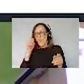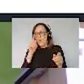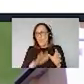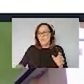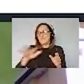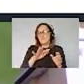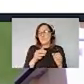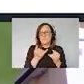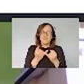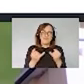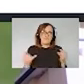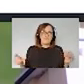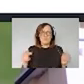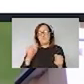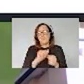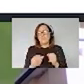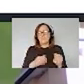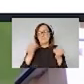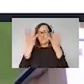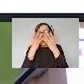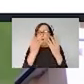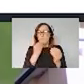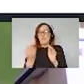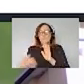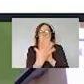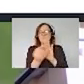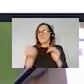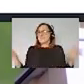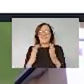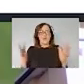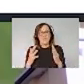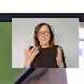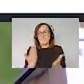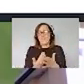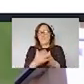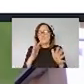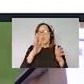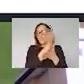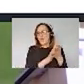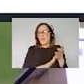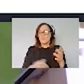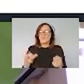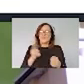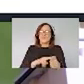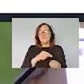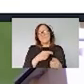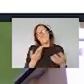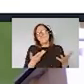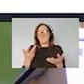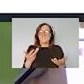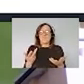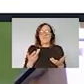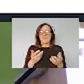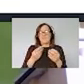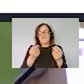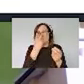jest tak naprawdę mówienie, bo jesteśmy przesyceni obrazem. Mamy tego obrazu za dużo, jest bardzo dużo treści, które jakby